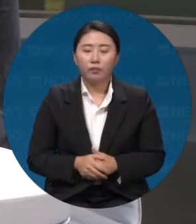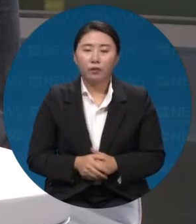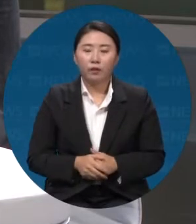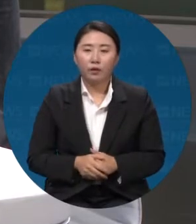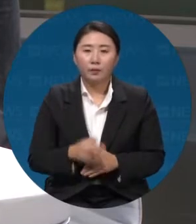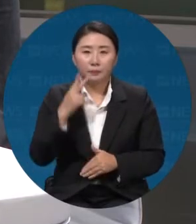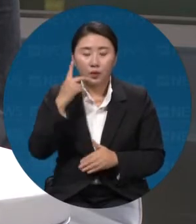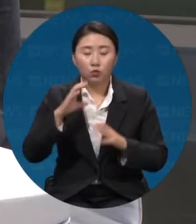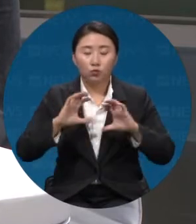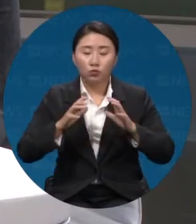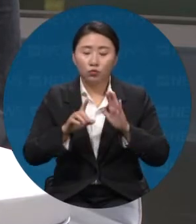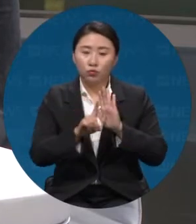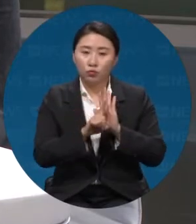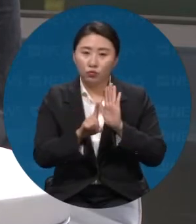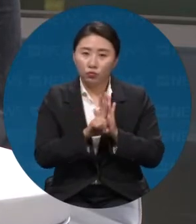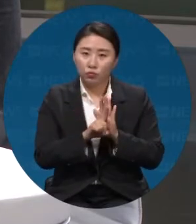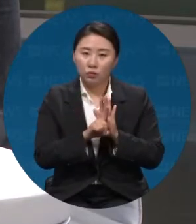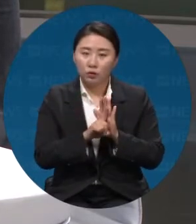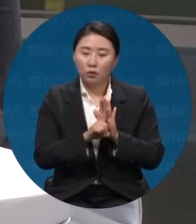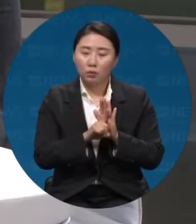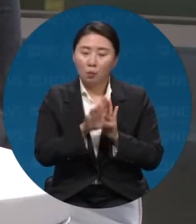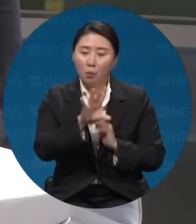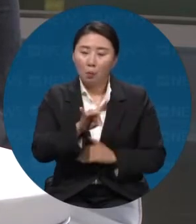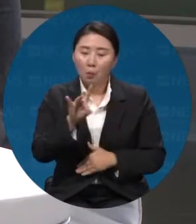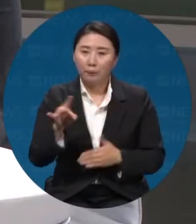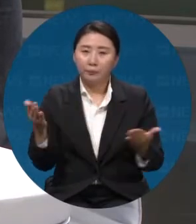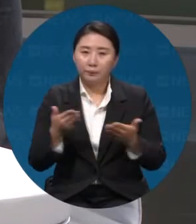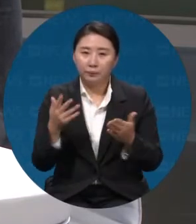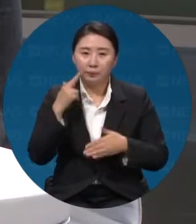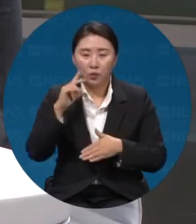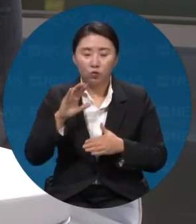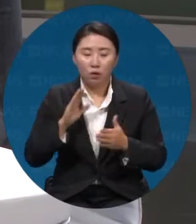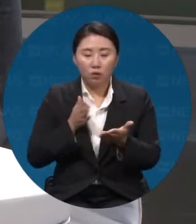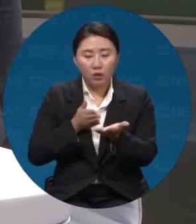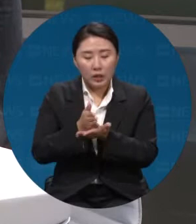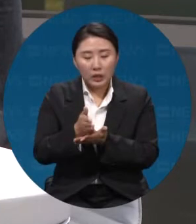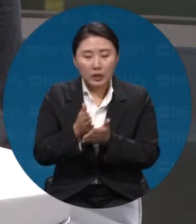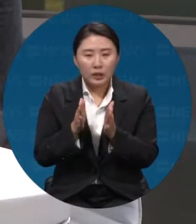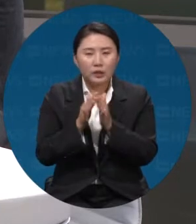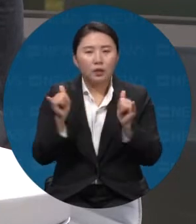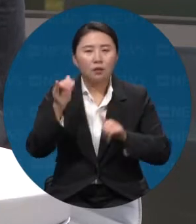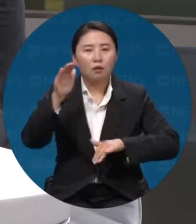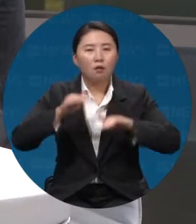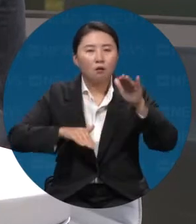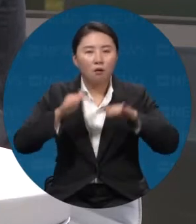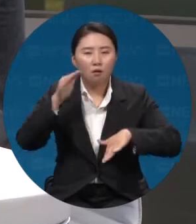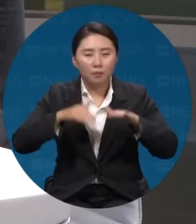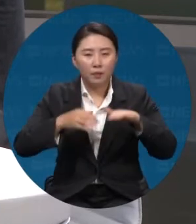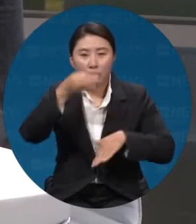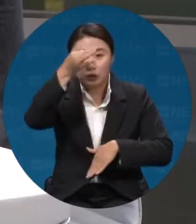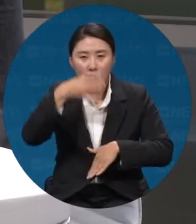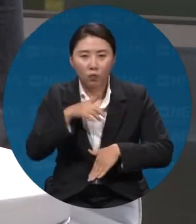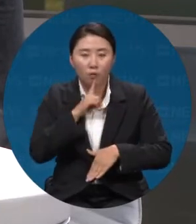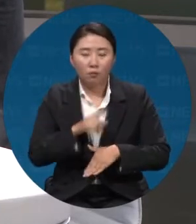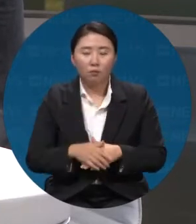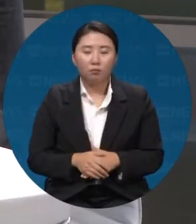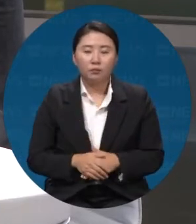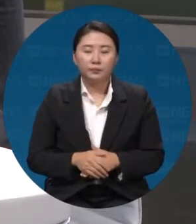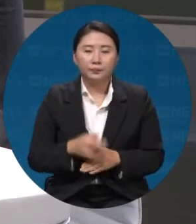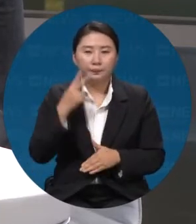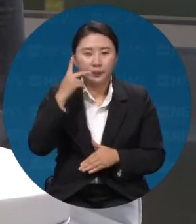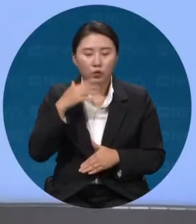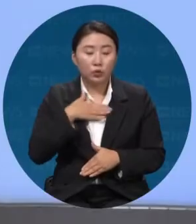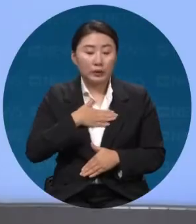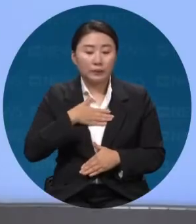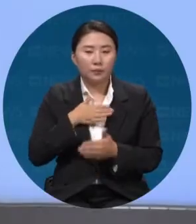계속해서 미국 소식인데요 조금 드문 일입니다 미국의 한 학회가 인종차별에 대해서 사과를 했어요 그렇습니다 미국